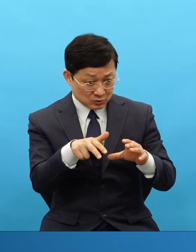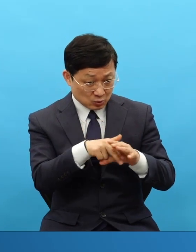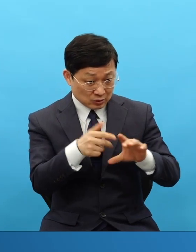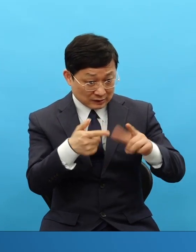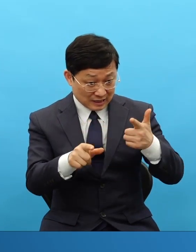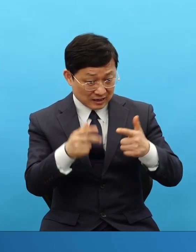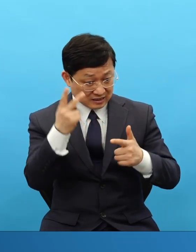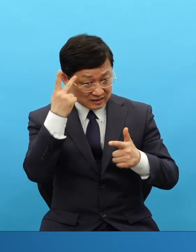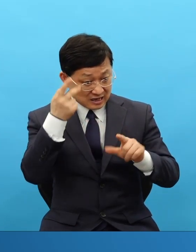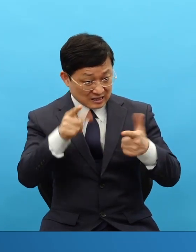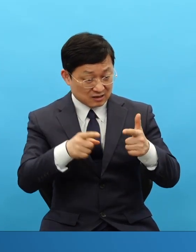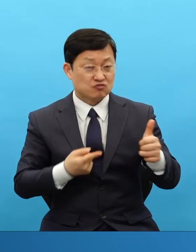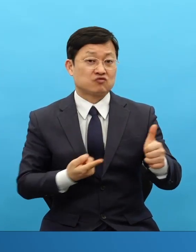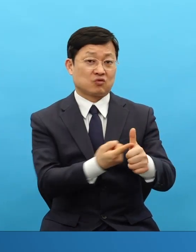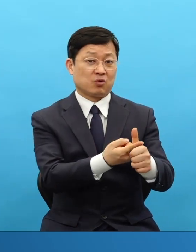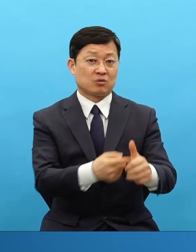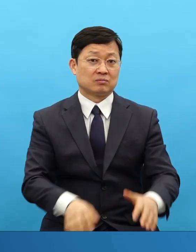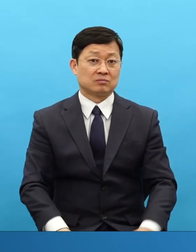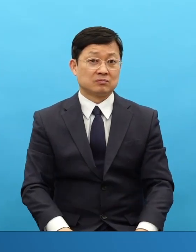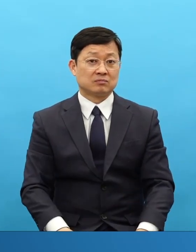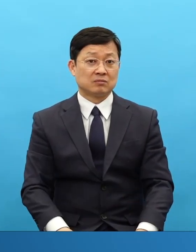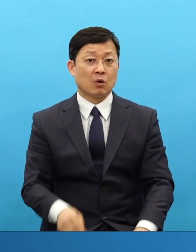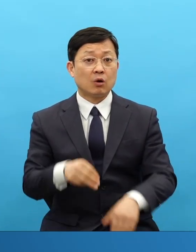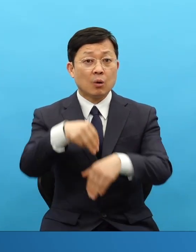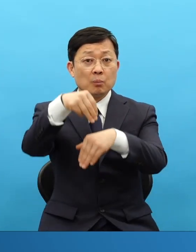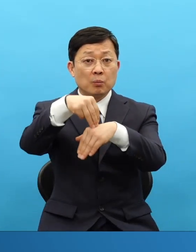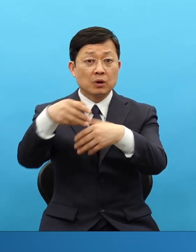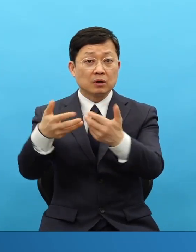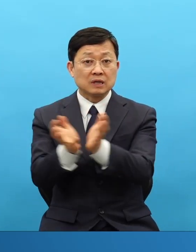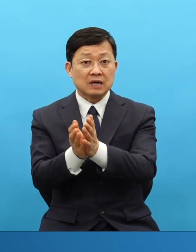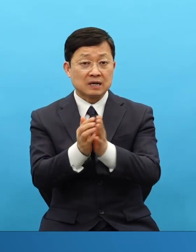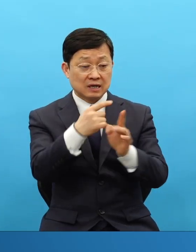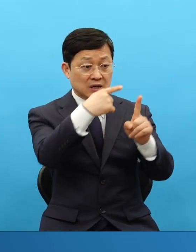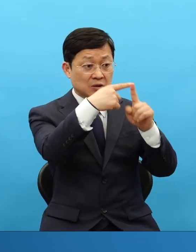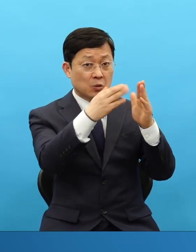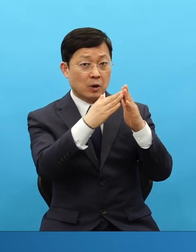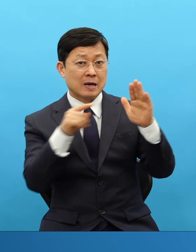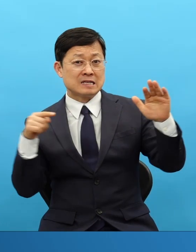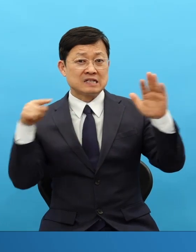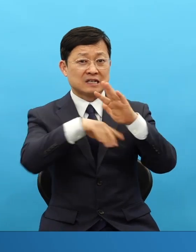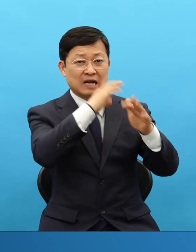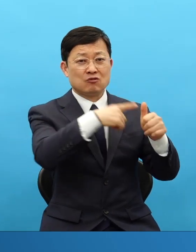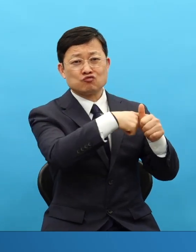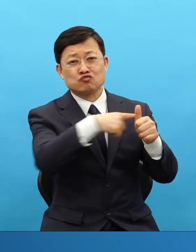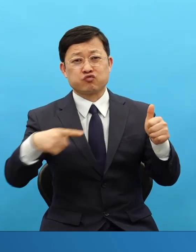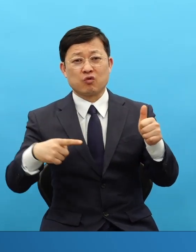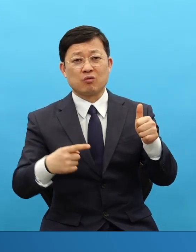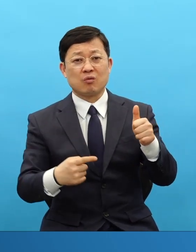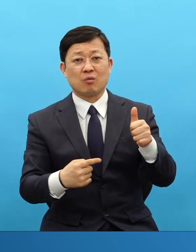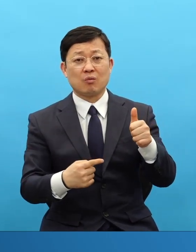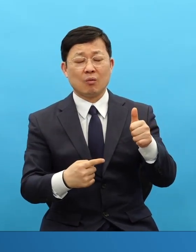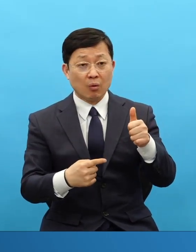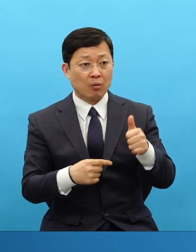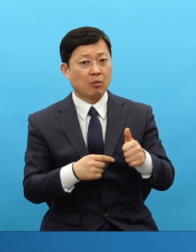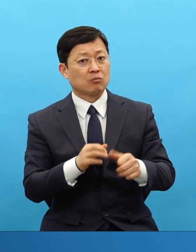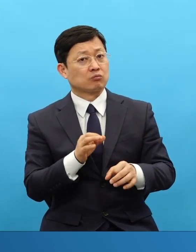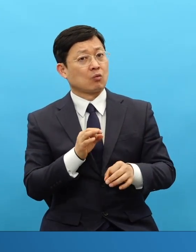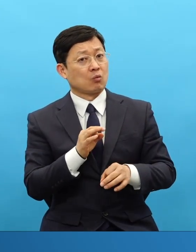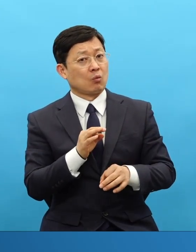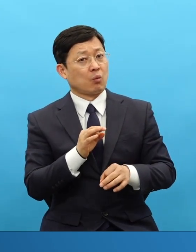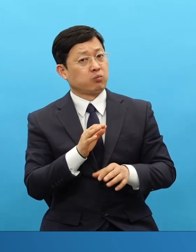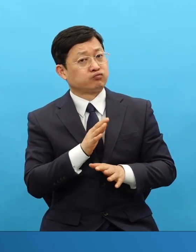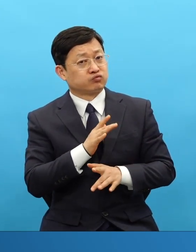그래서 무슬림 당첨는 예배당 들어와서 한번만에 다 취급을 하잖아요 실제로 무슬림 당첨으로闯入教堂 죽인다니까요 죽인다니까요